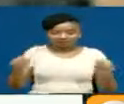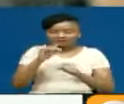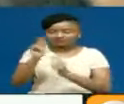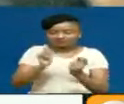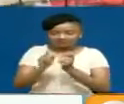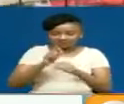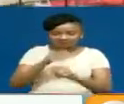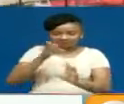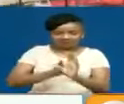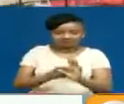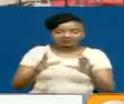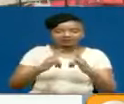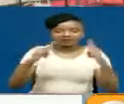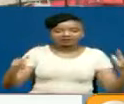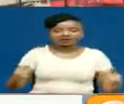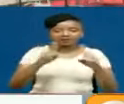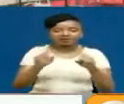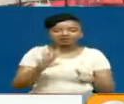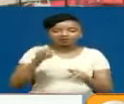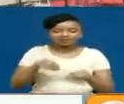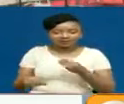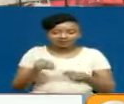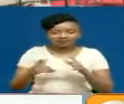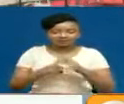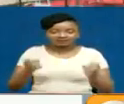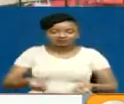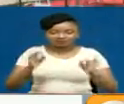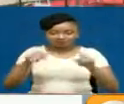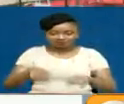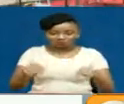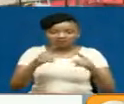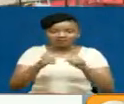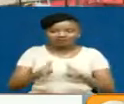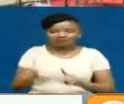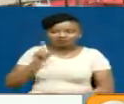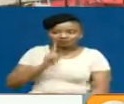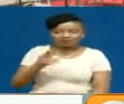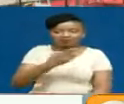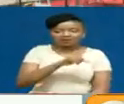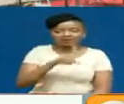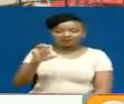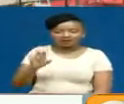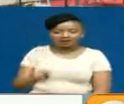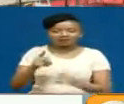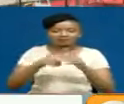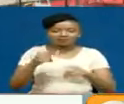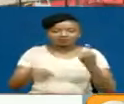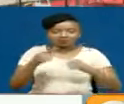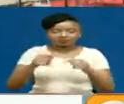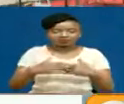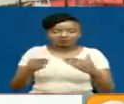kambini mapema. Mashindano ya Paralympics yameng'oa nanga rasmi hii leo, lakini kwa Hellen Wawira, yeye atafungua mashindano kwa